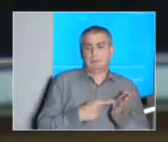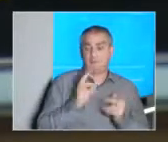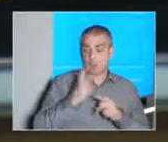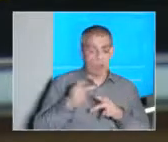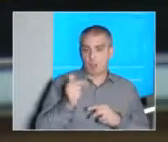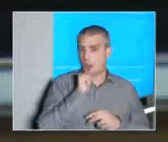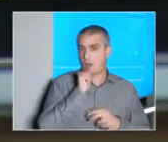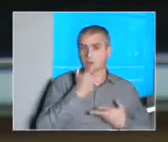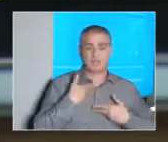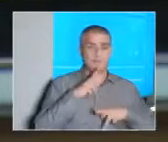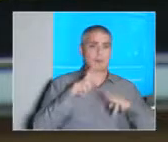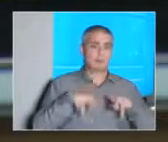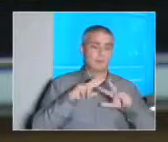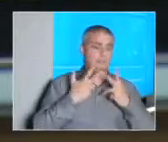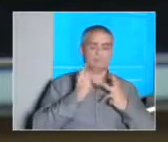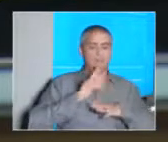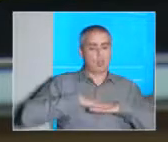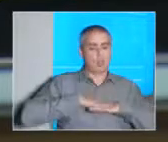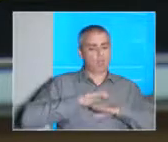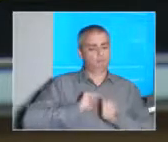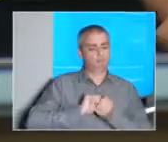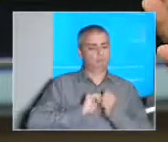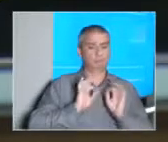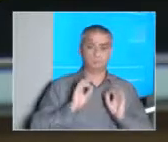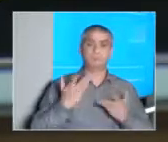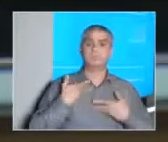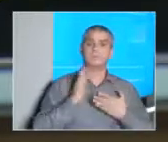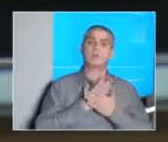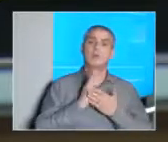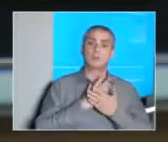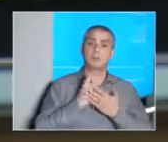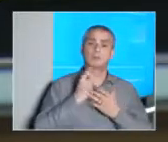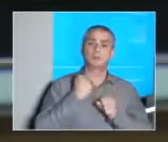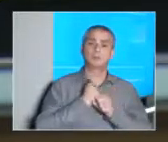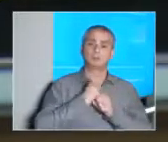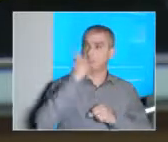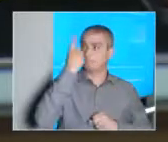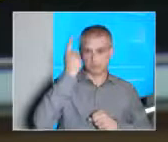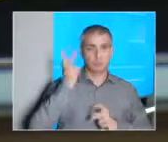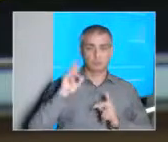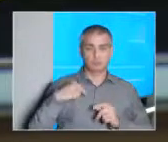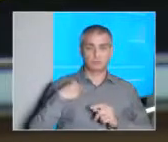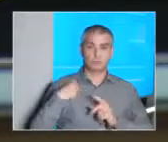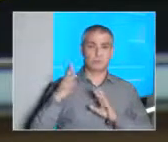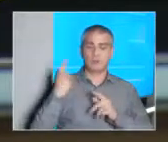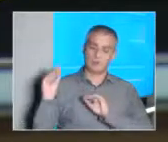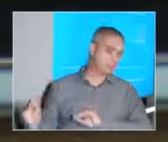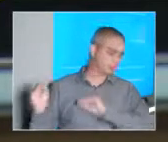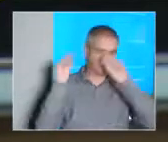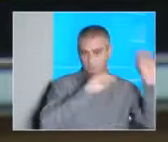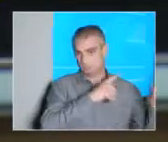החולה עצמו לא ירצה לקבל טיפול מצוות שהוא לא צוות מיומן. ולכן התקבלה החלטה שמעמידים מסוק כדי שנוכל להיות